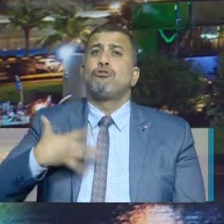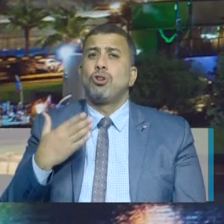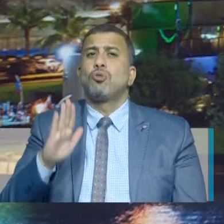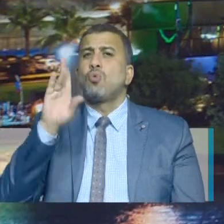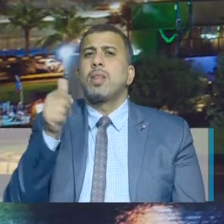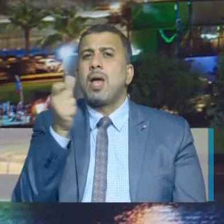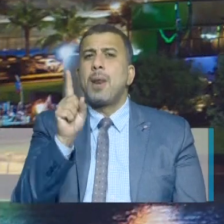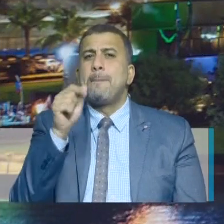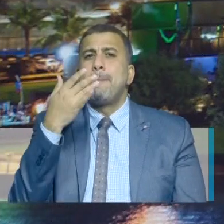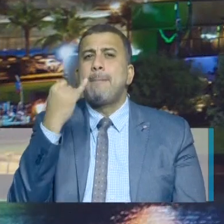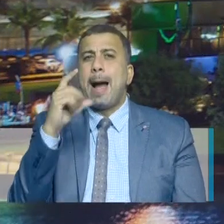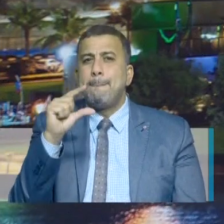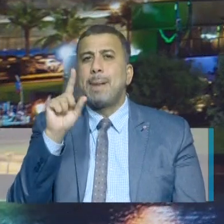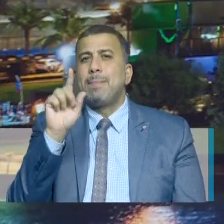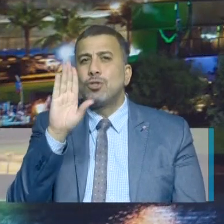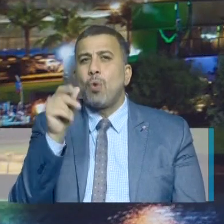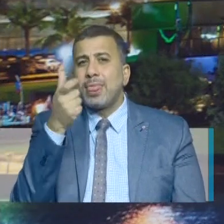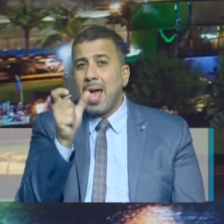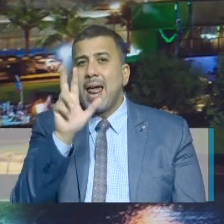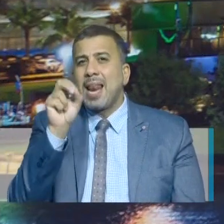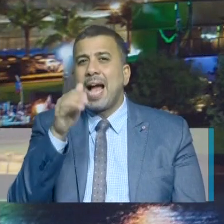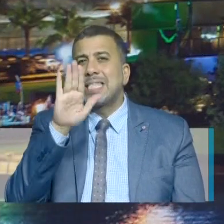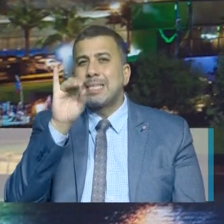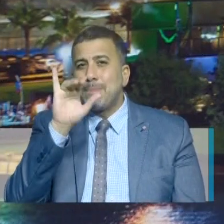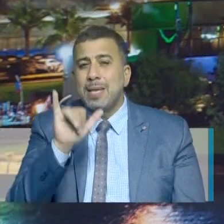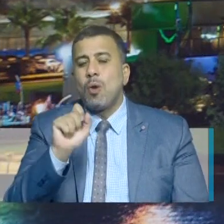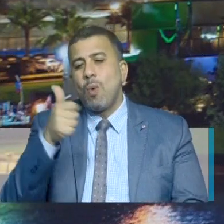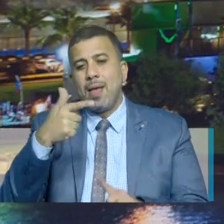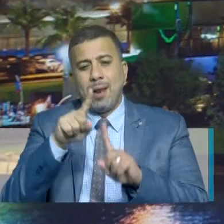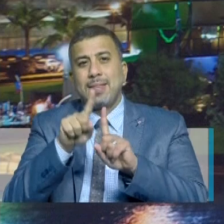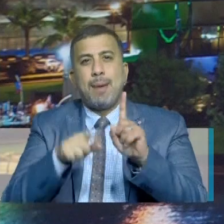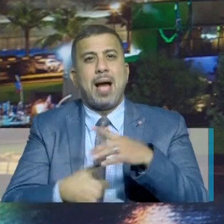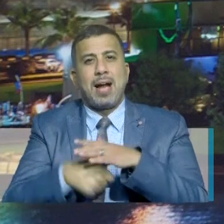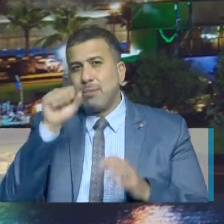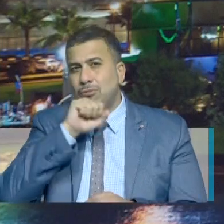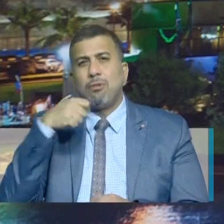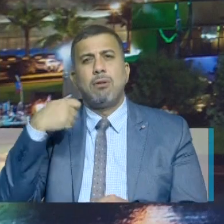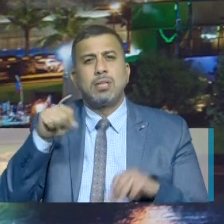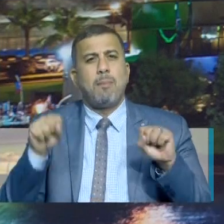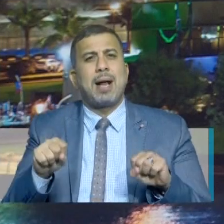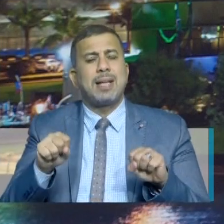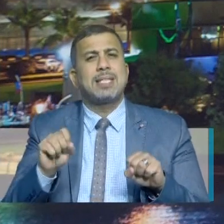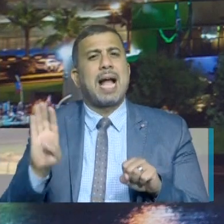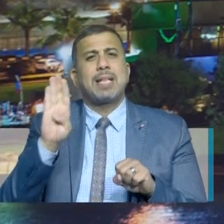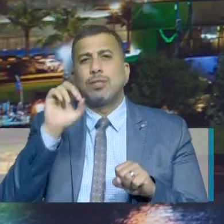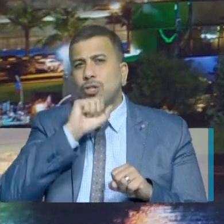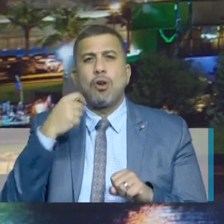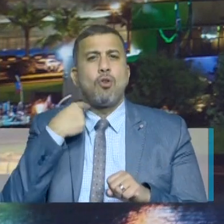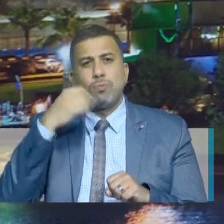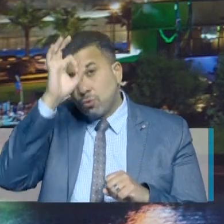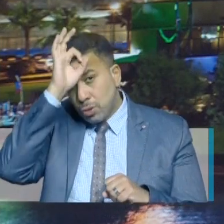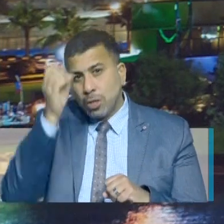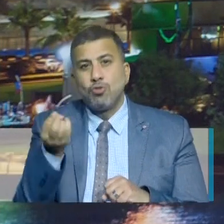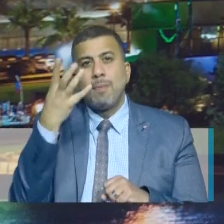تراس سمو الشيخ سلطان بن محمد بن سلطان القاسمي ولي العهد نائب حاكم الشارقه رئيس مجلس اكاديميه الشارقه للعلوم